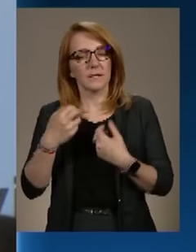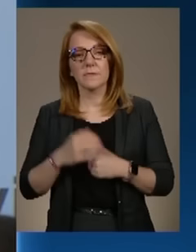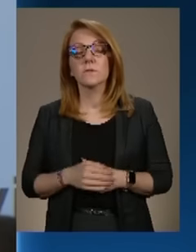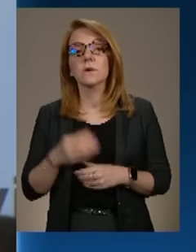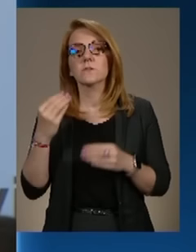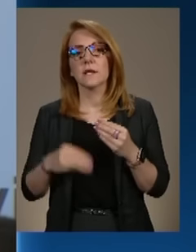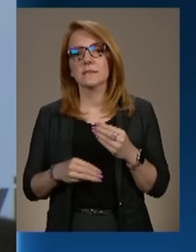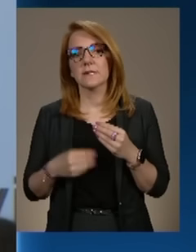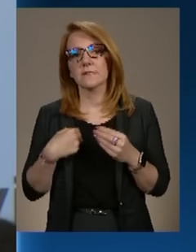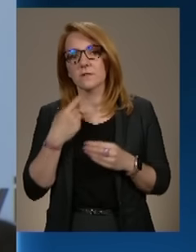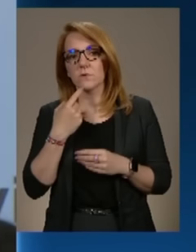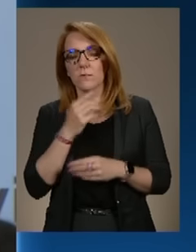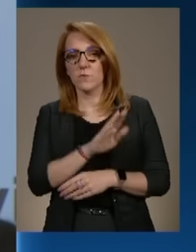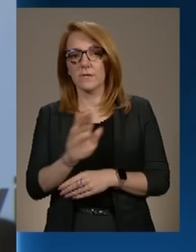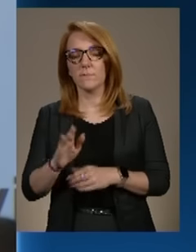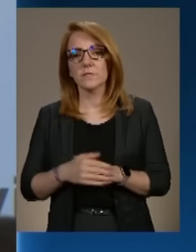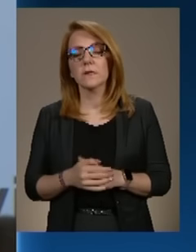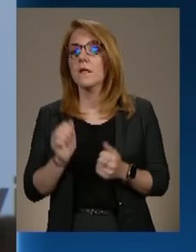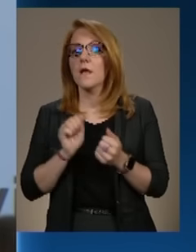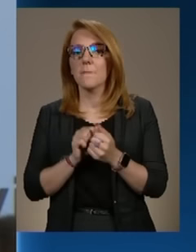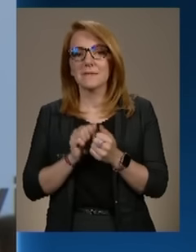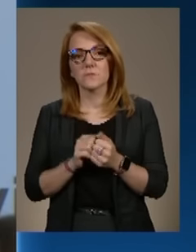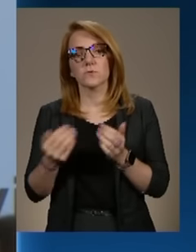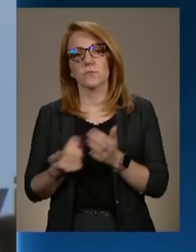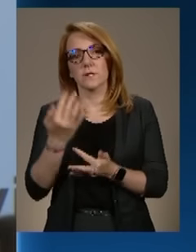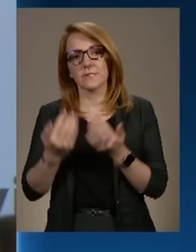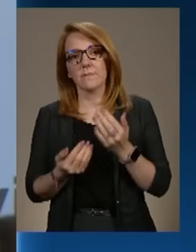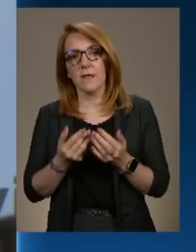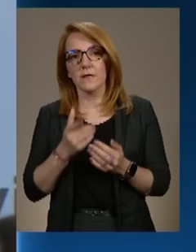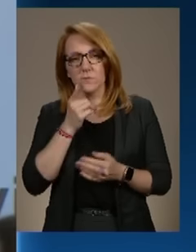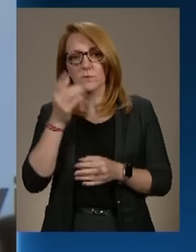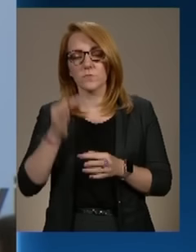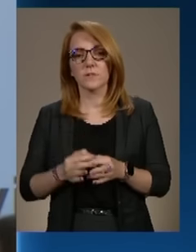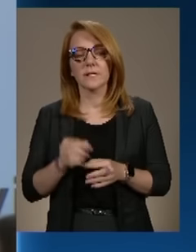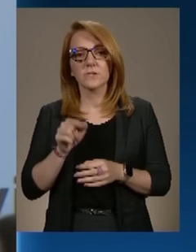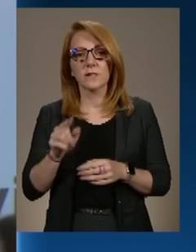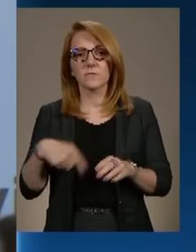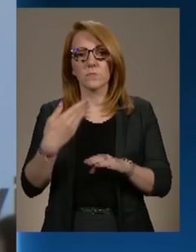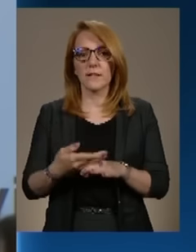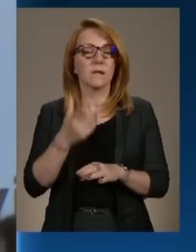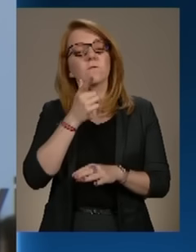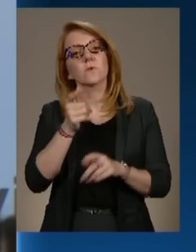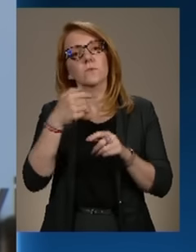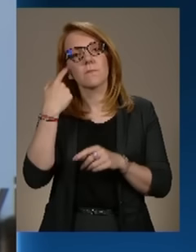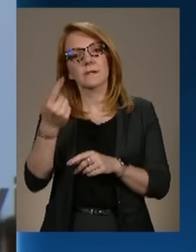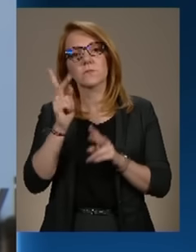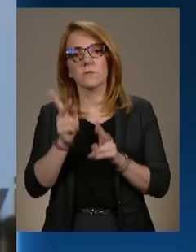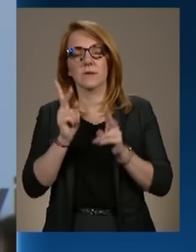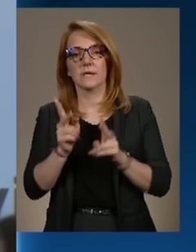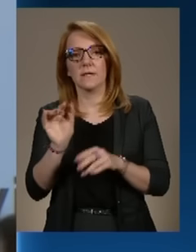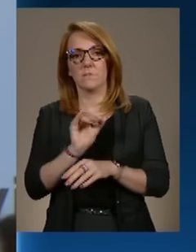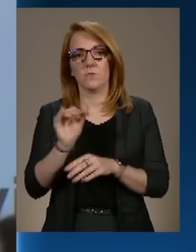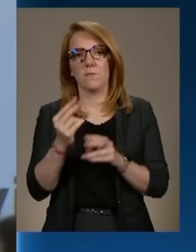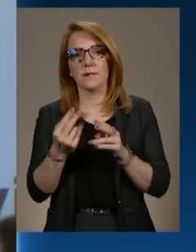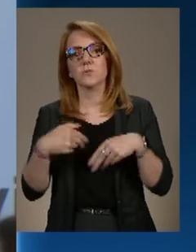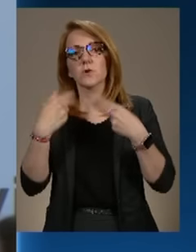ezért azt tudom önöknek mondani hogy egészen biztosan újraszámlálásra kerül sor és ezt követ en fogjuk azt megtudni hogy ki budapest